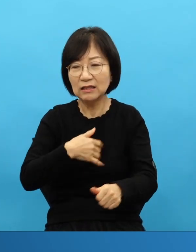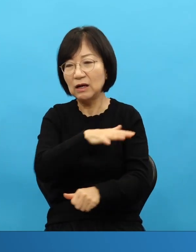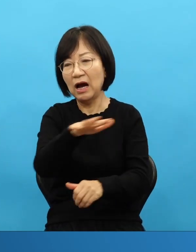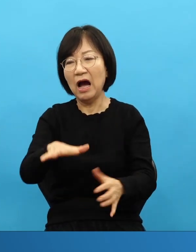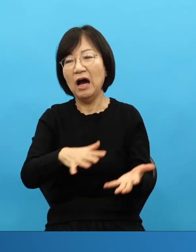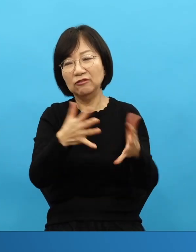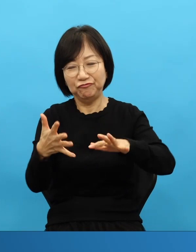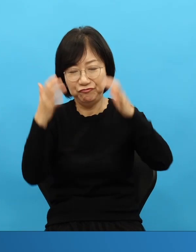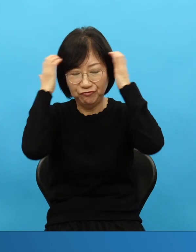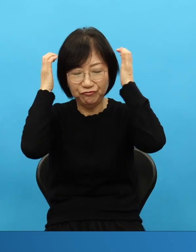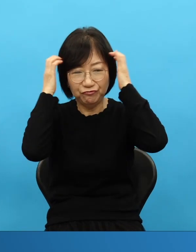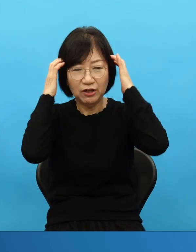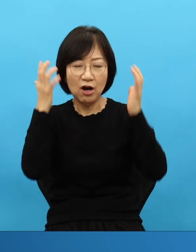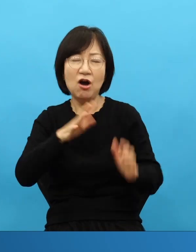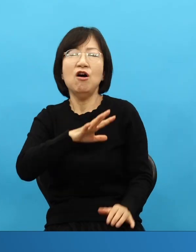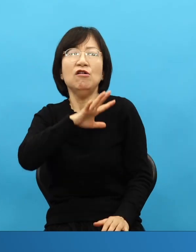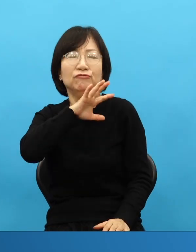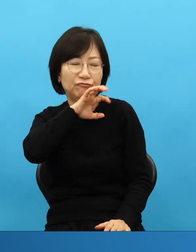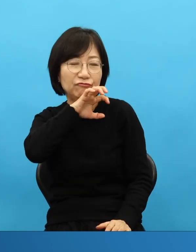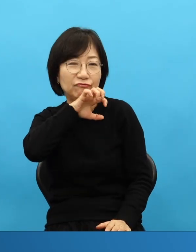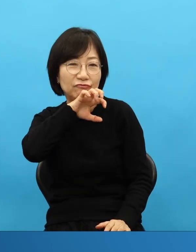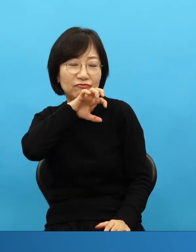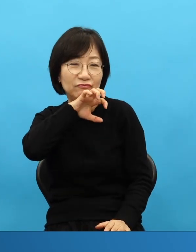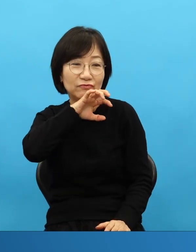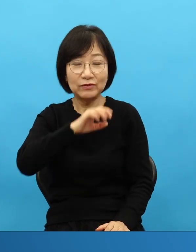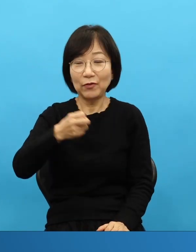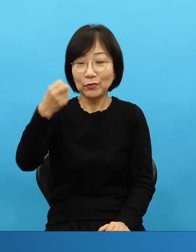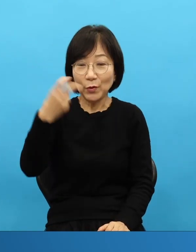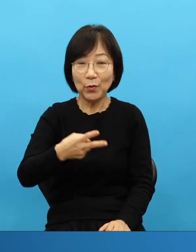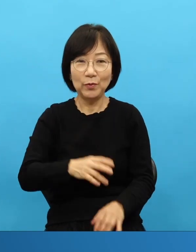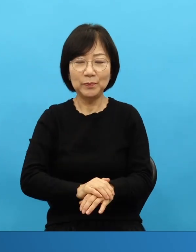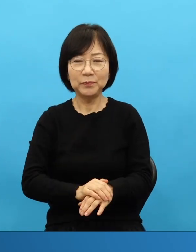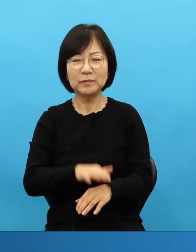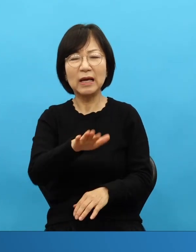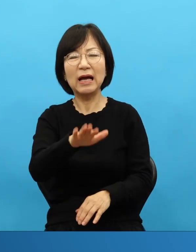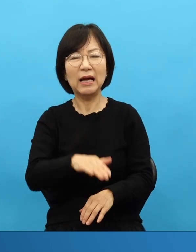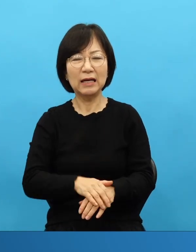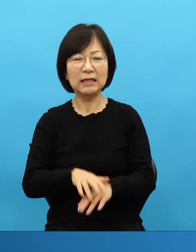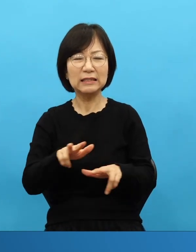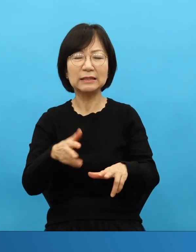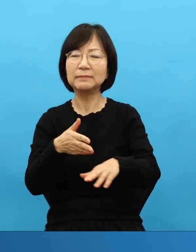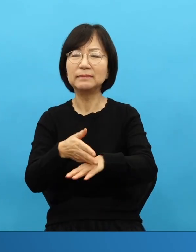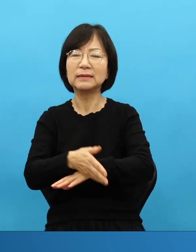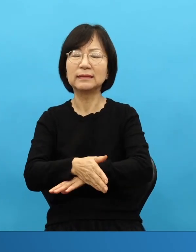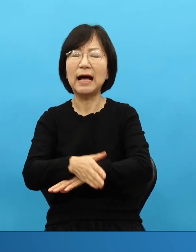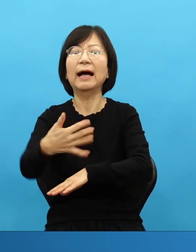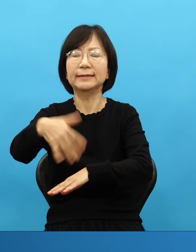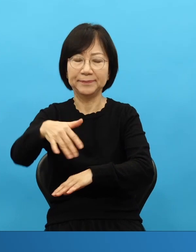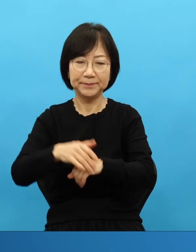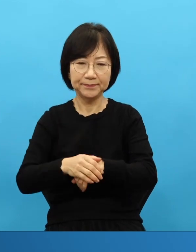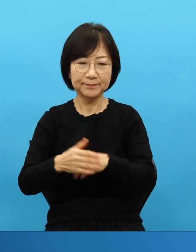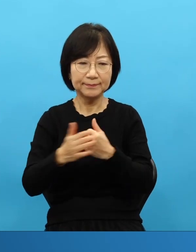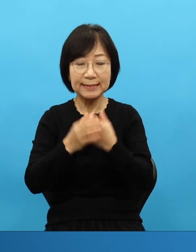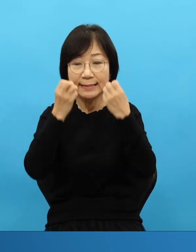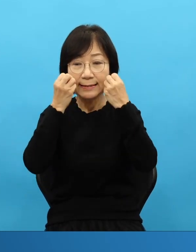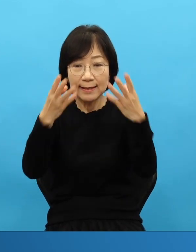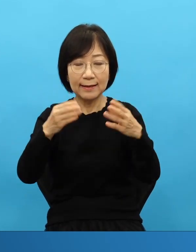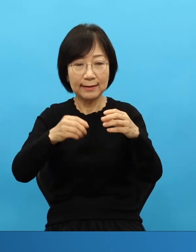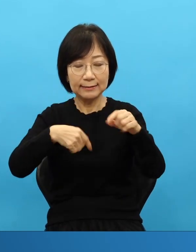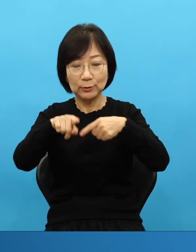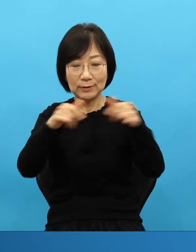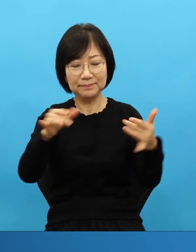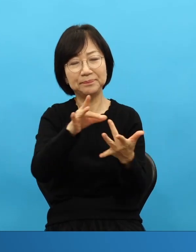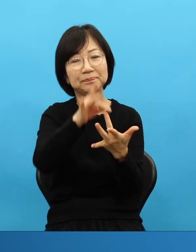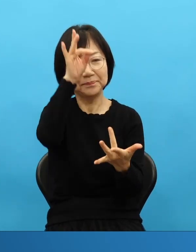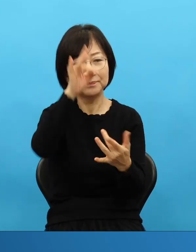about to die. 그 정도면 괜찮아. Even to that, it was okay. 지금은 늦지 않다. 새로운 지도자 뽑아서 애굽으로 들어가자. Even now, it's not too late. Let's pick a